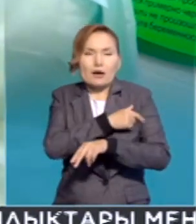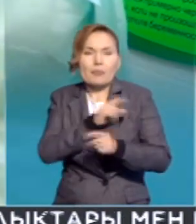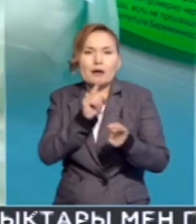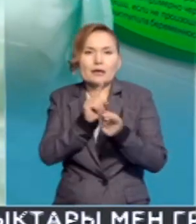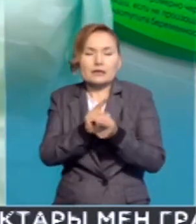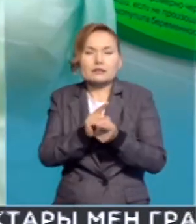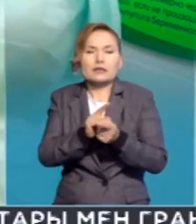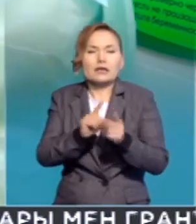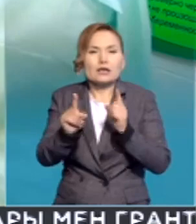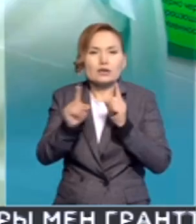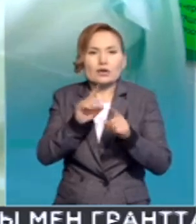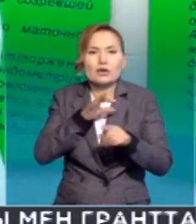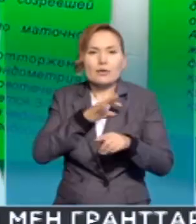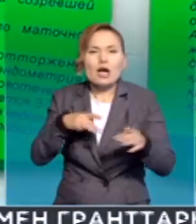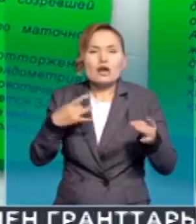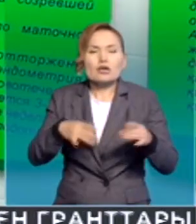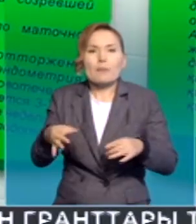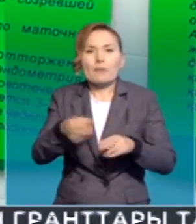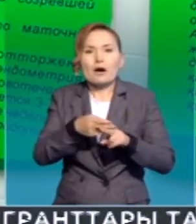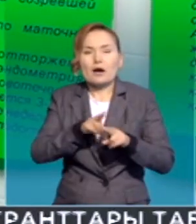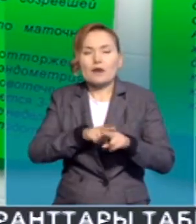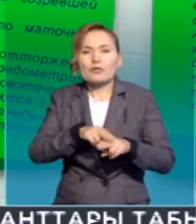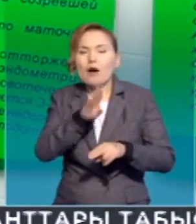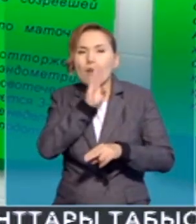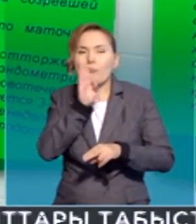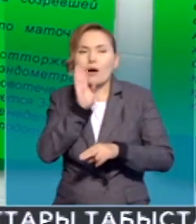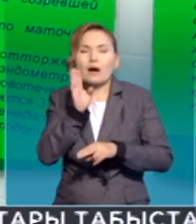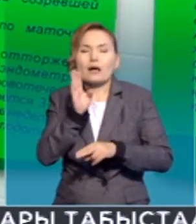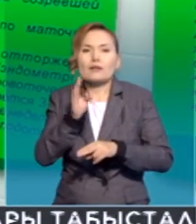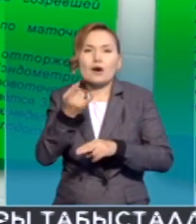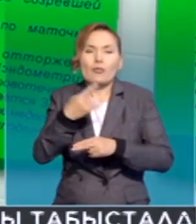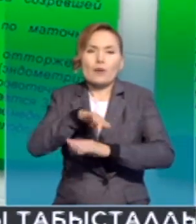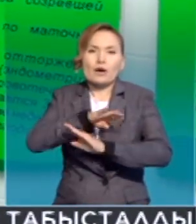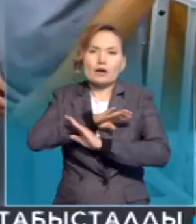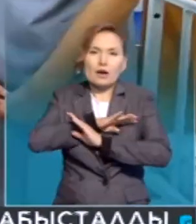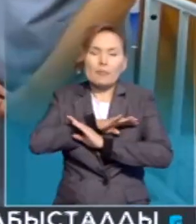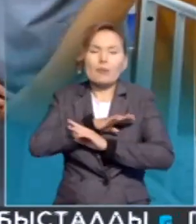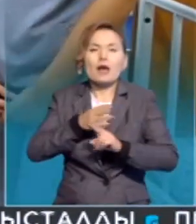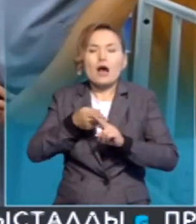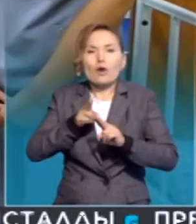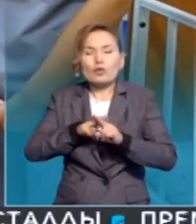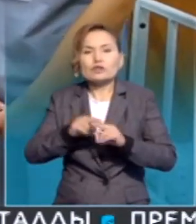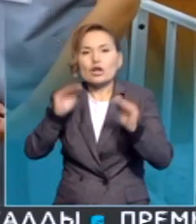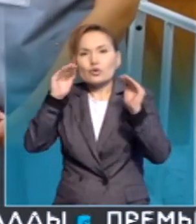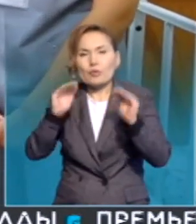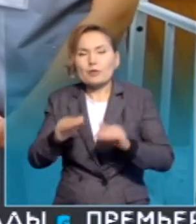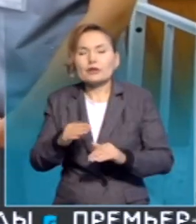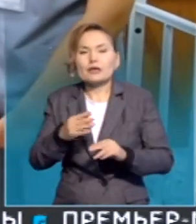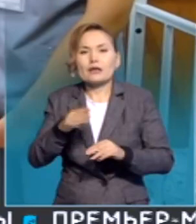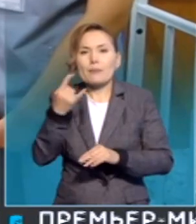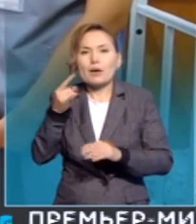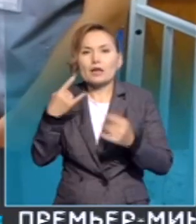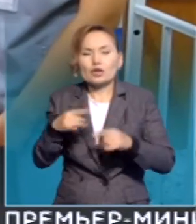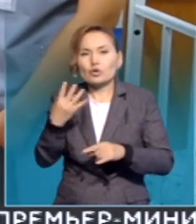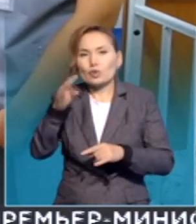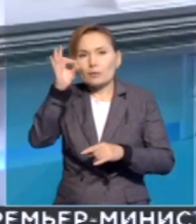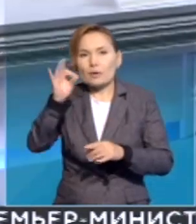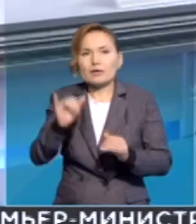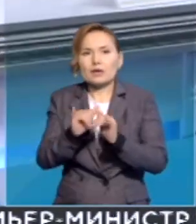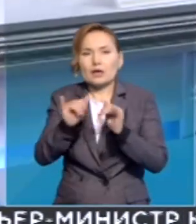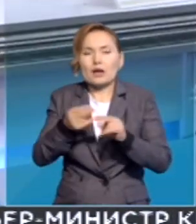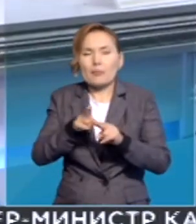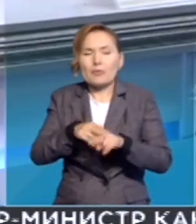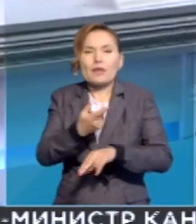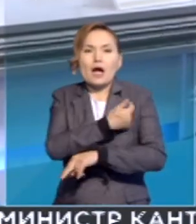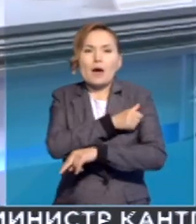Министрдің айтуынша, Жамбыл облысында соңғы жылдары ана өлімі төмендеп, бала туу көрсеткіші 4%-ға артқан. Сондай-ақ елімізде қашықтан 6,5 миллион медициналық қызмет